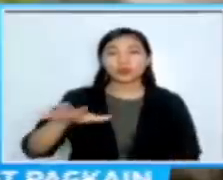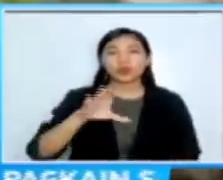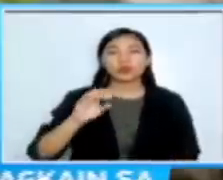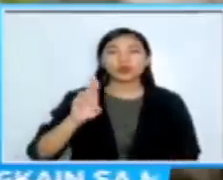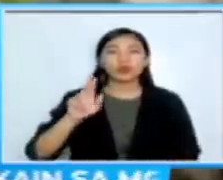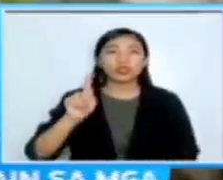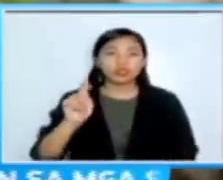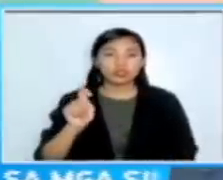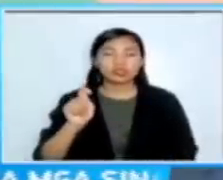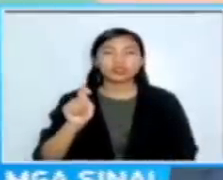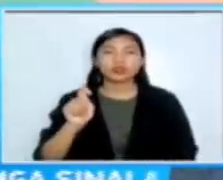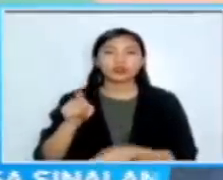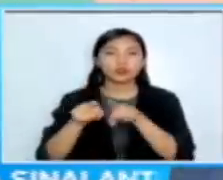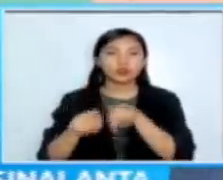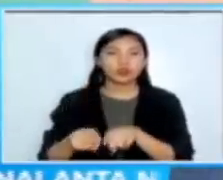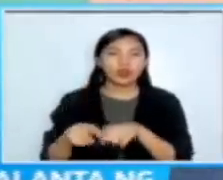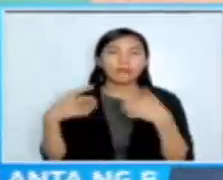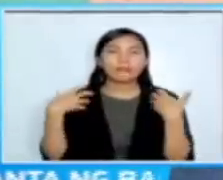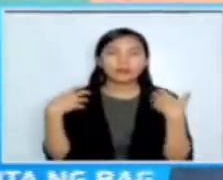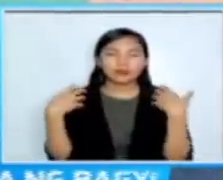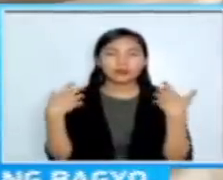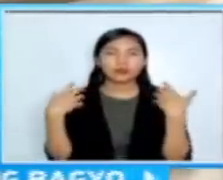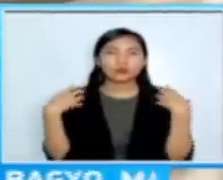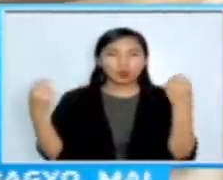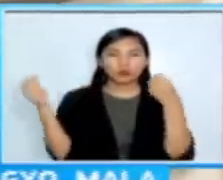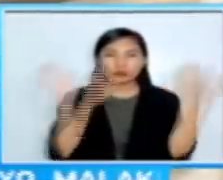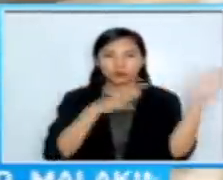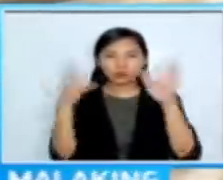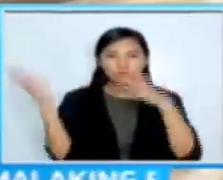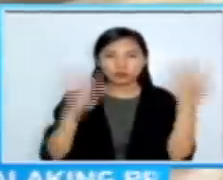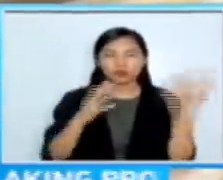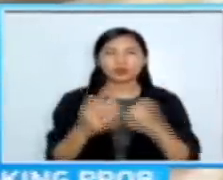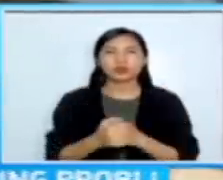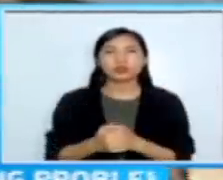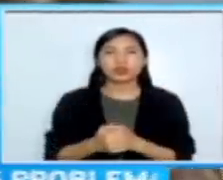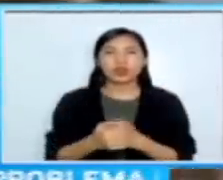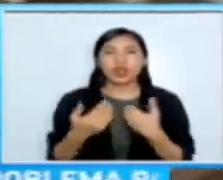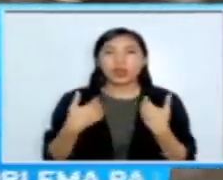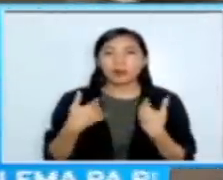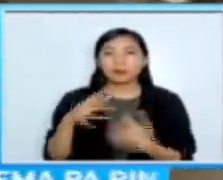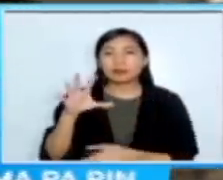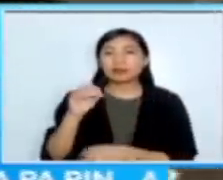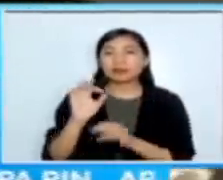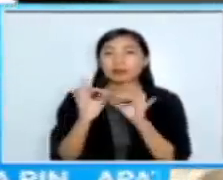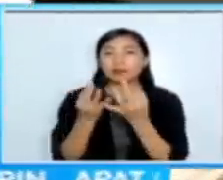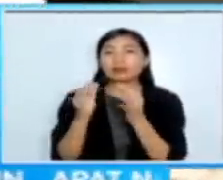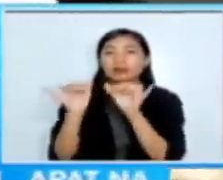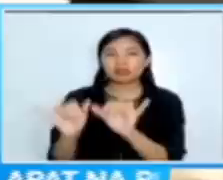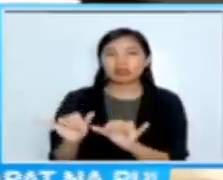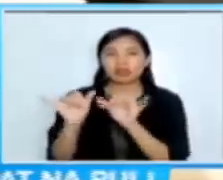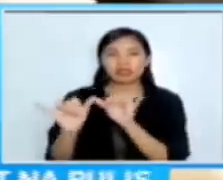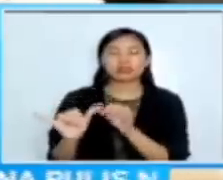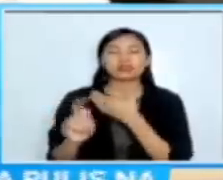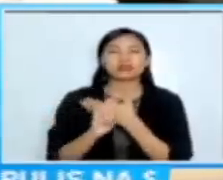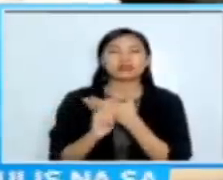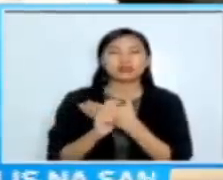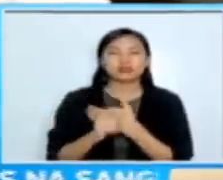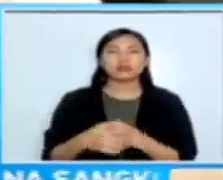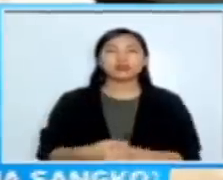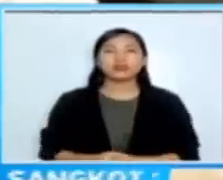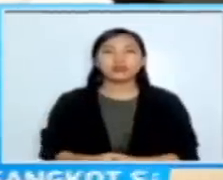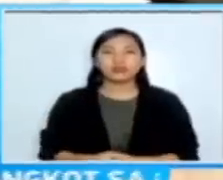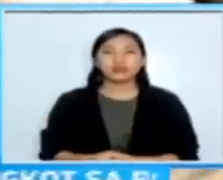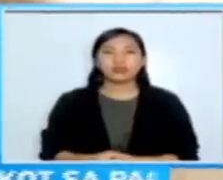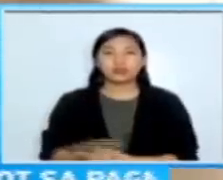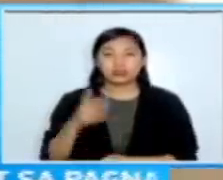iginupo ng matinding hangin ni Odette. Doon pa naman nagkubli ang nasa 15 pamilya. Bagsak na itong covered court